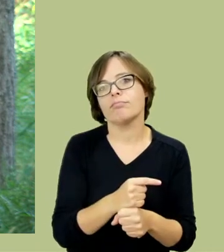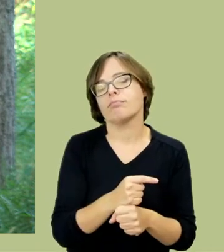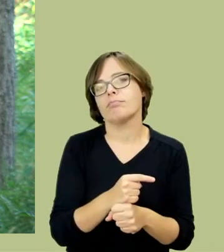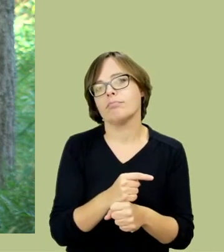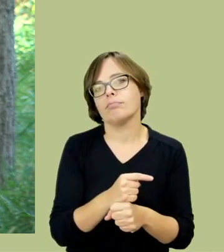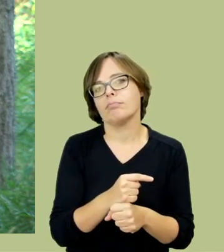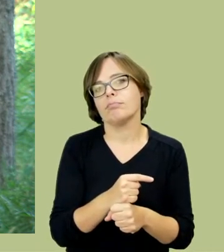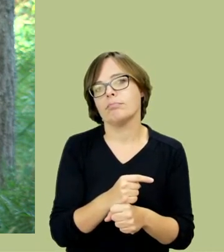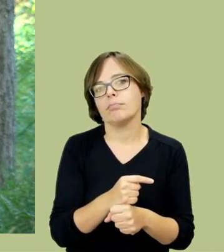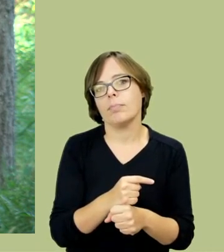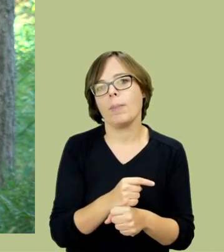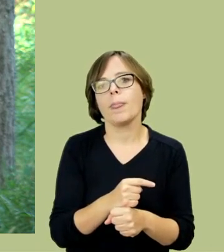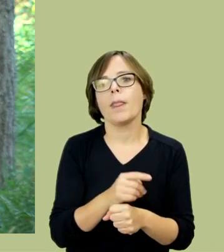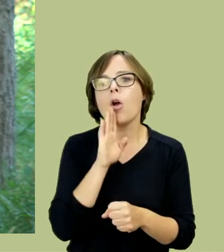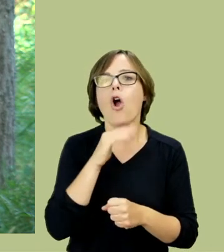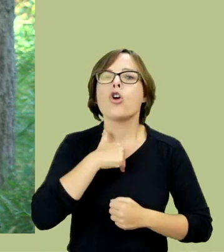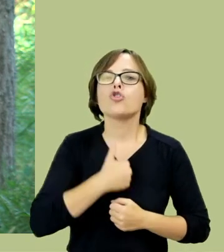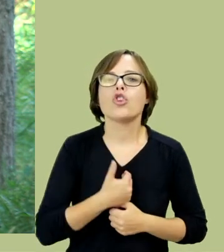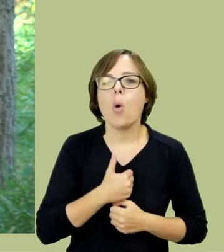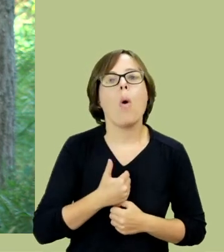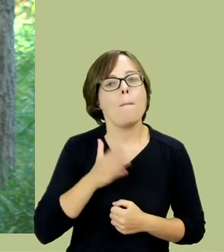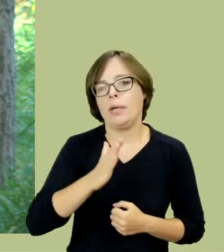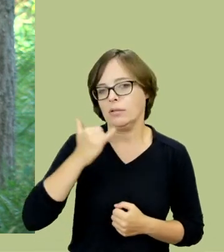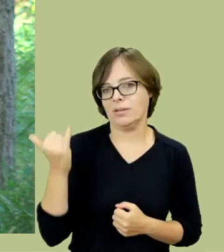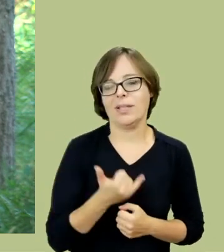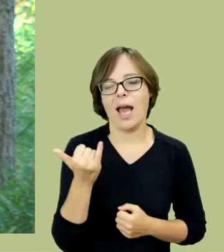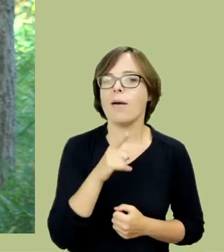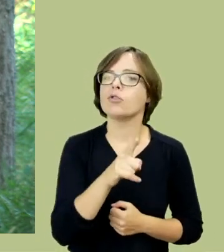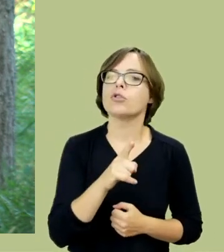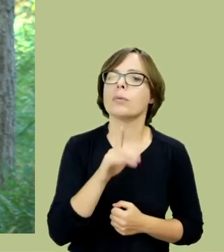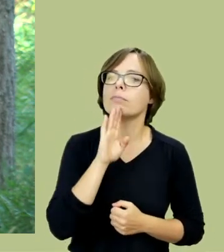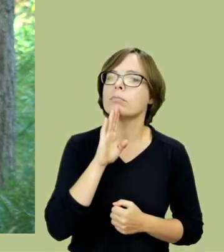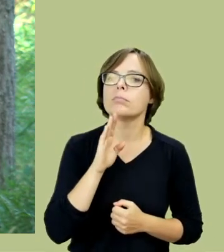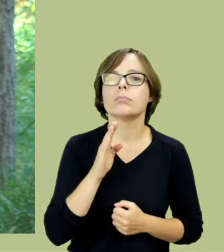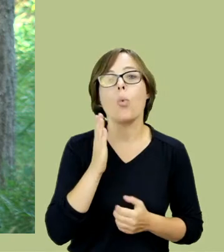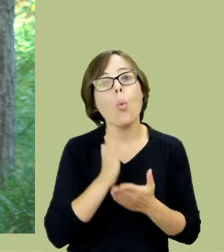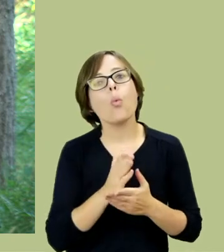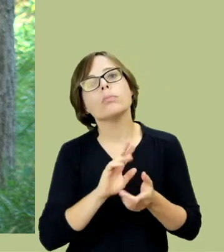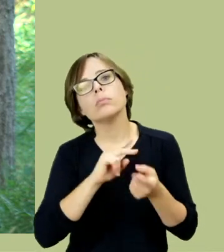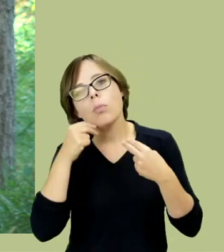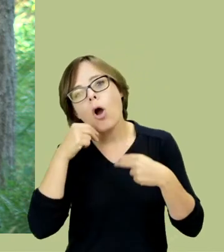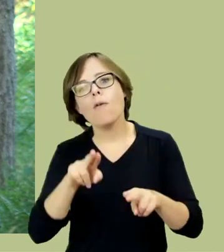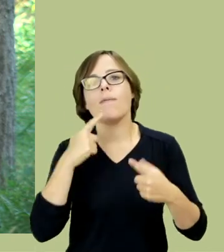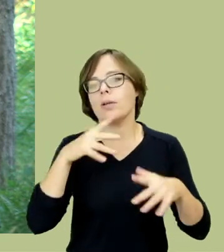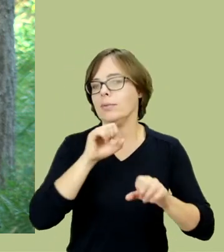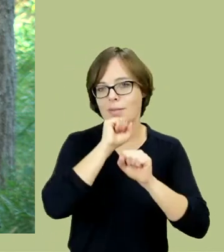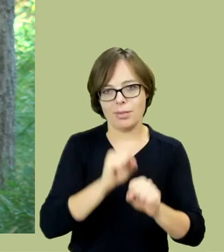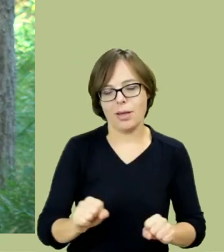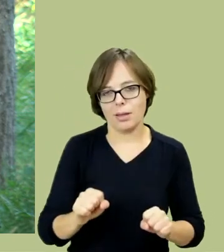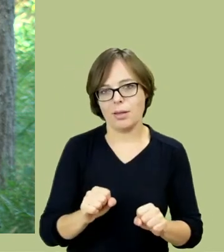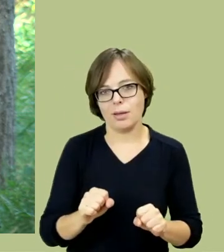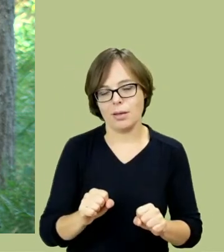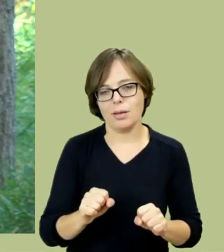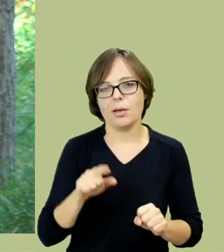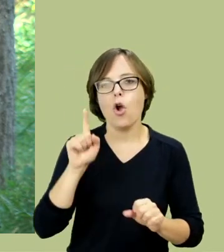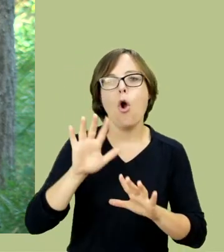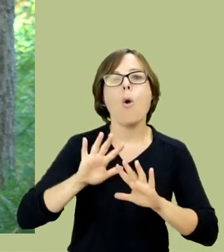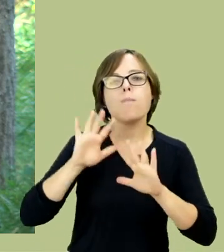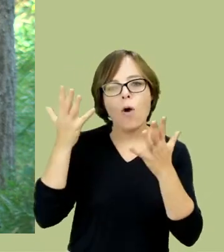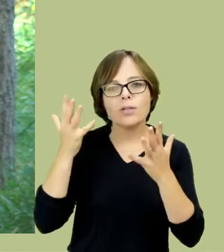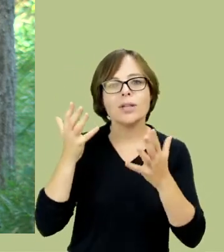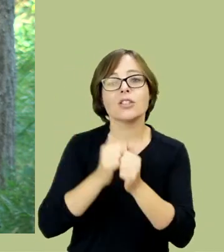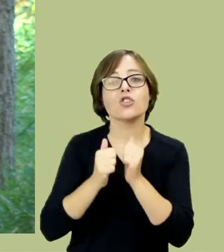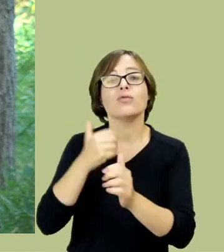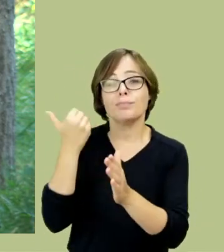nie zdejmie żałoby, że jest to największy cios w jej życiu i że żałoby po powstaniu nie zdejmie do końca